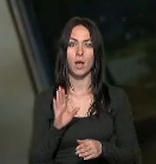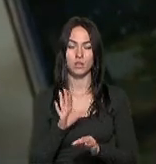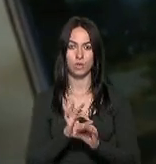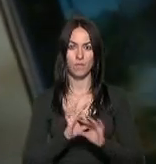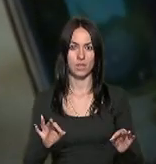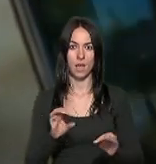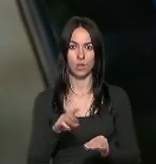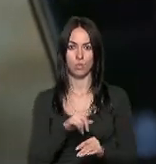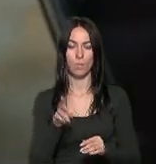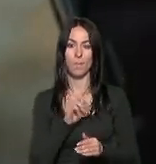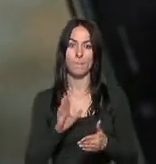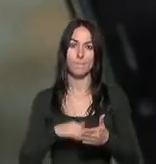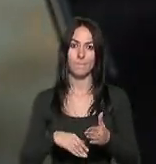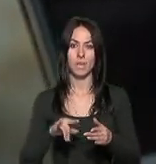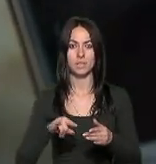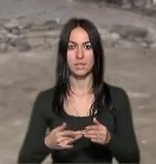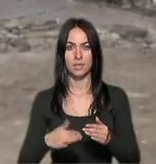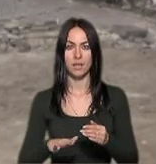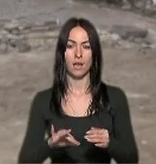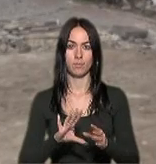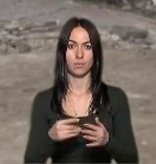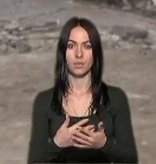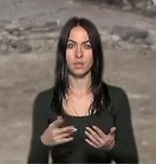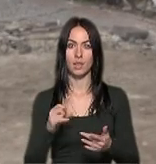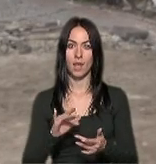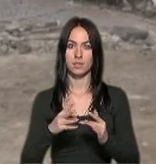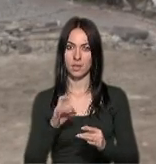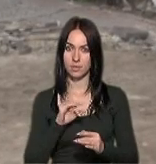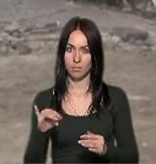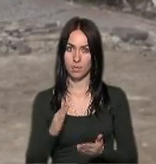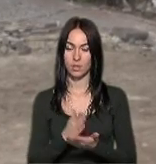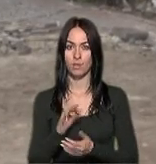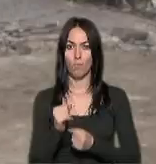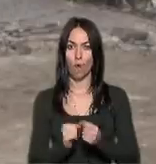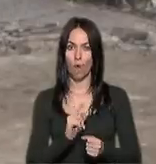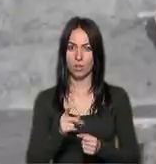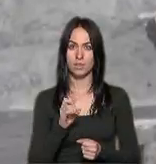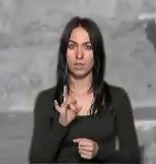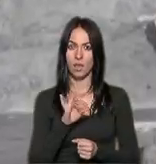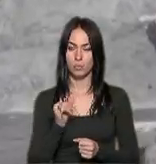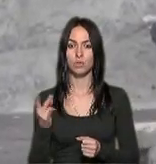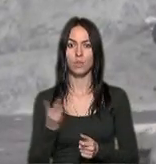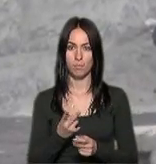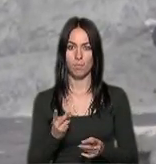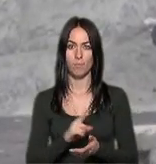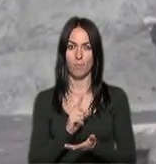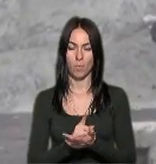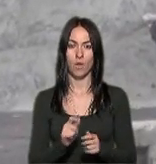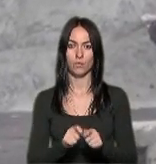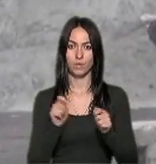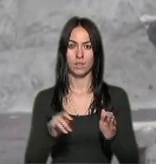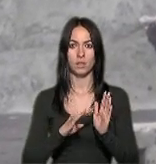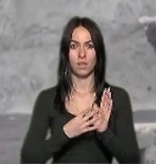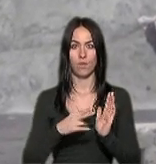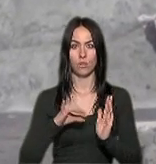Без жодних ям, вибоїн чи ще щось чогось. На сайті мерії йдеться, проїзд набережною мають відкрити 9 листопада.